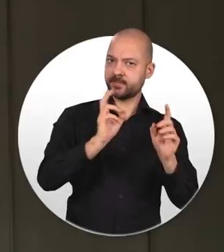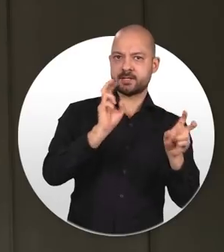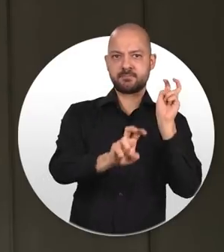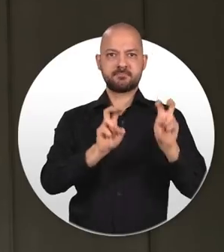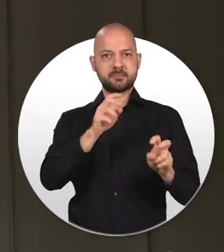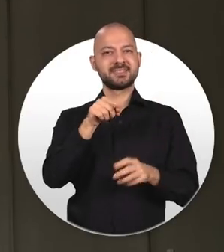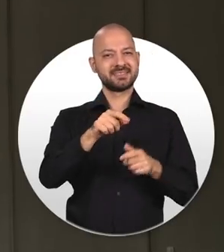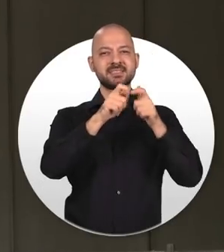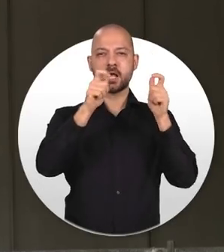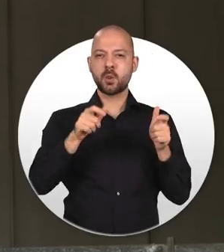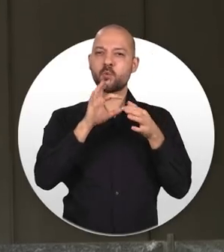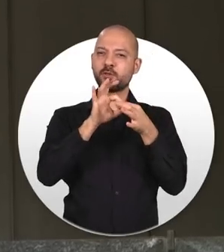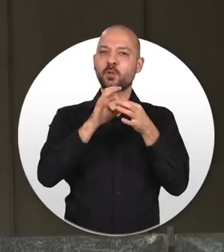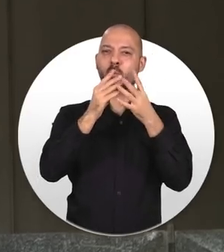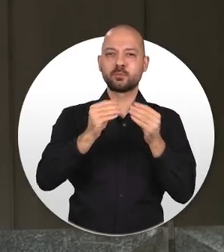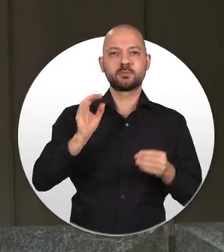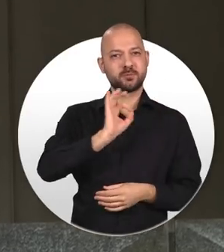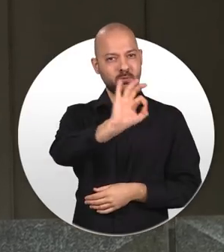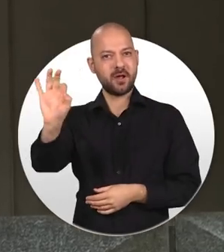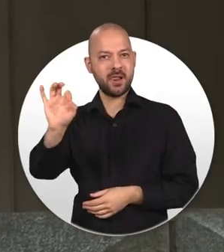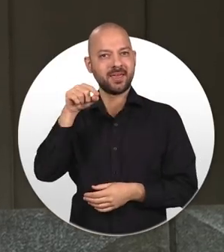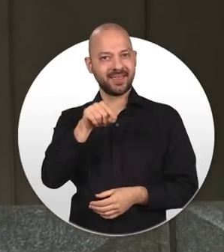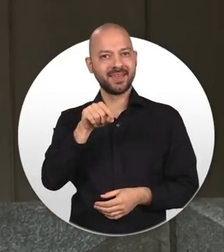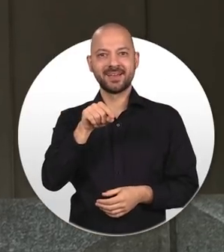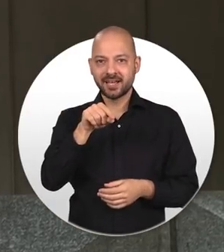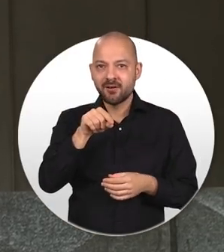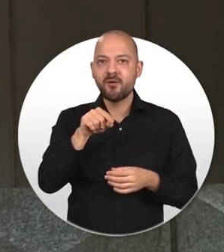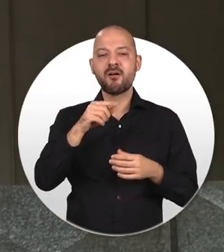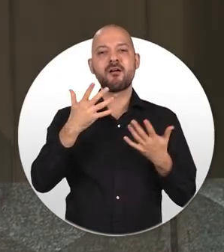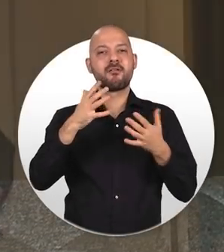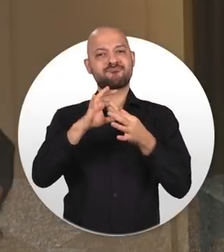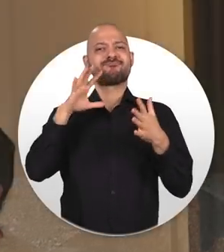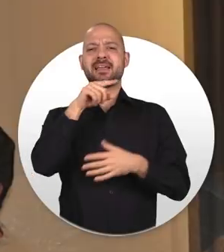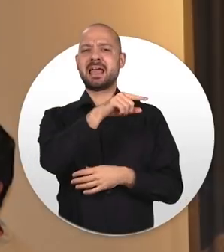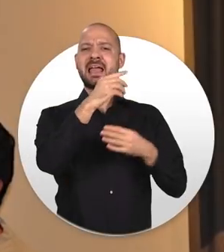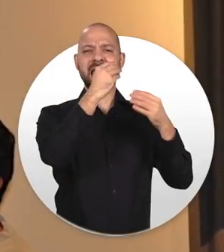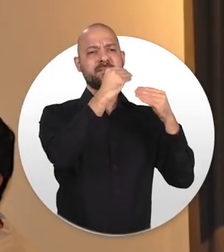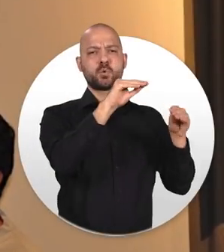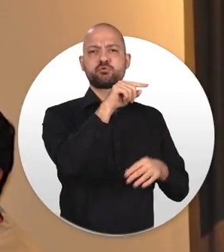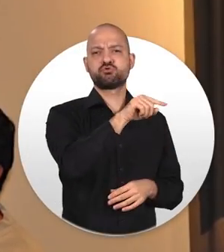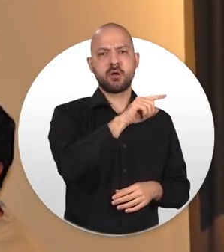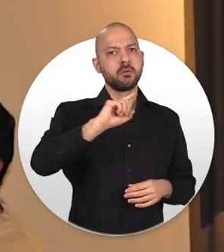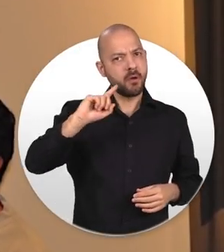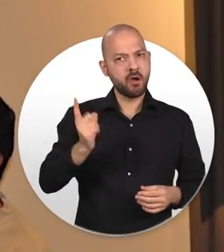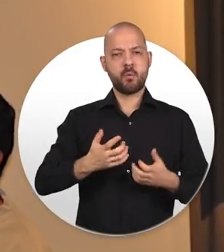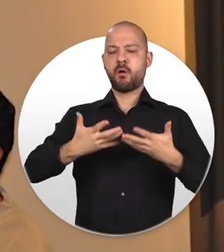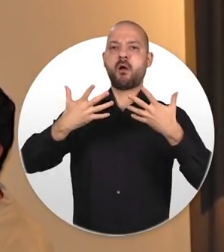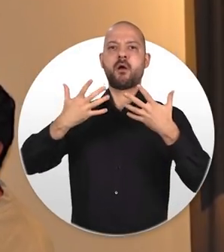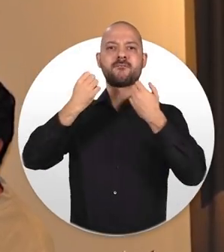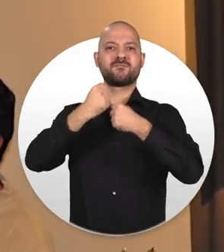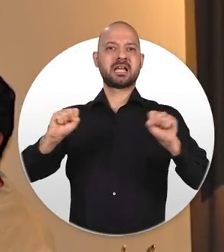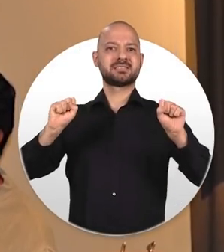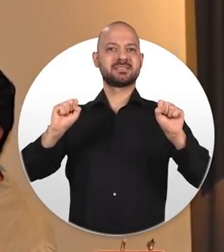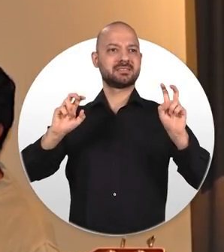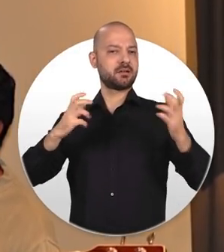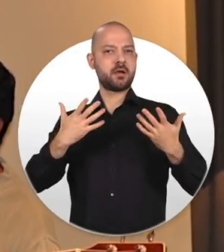wollen. Aus dem ganzen Salon des Solutions pour tous, das ist ja nur ich da, so mal, als Aussage oder Infostand